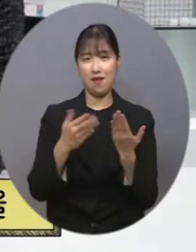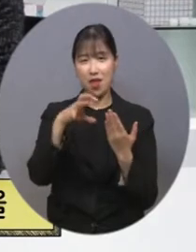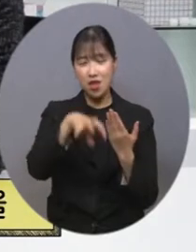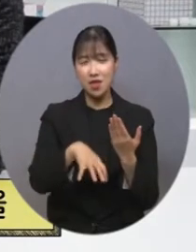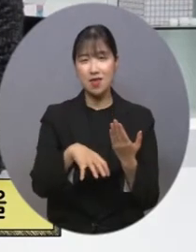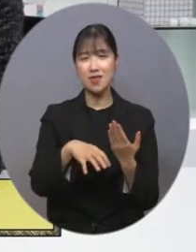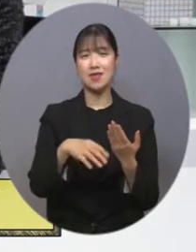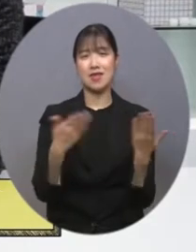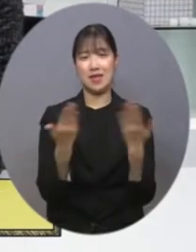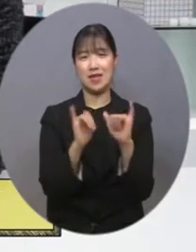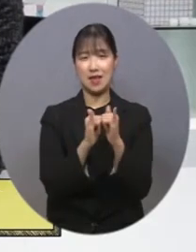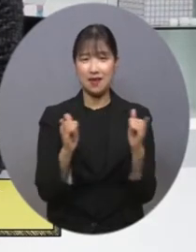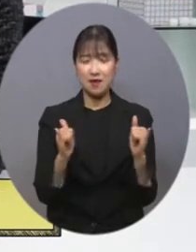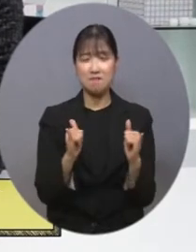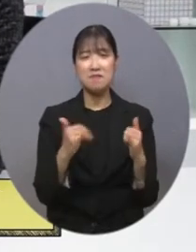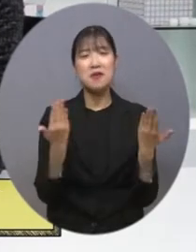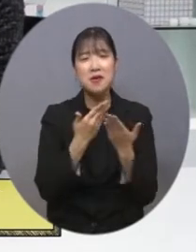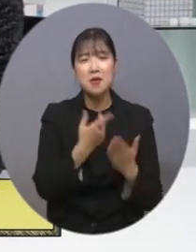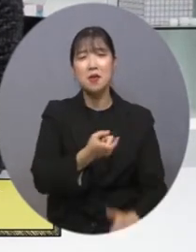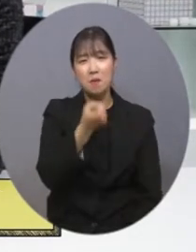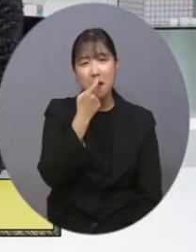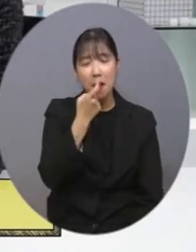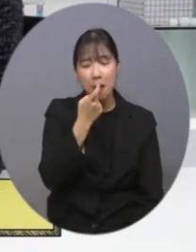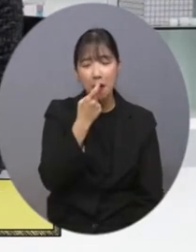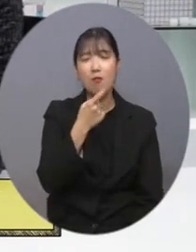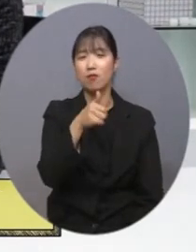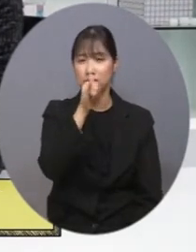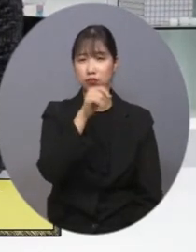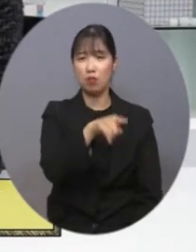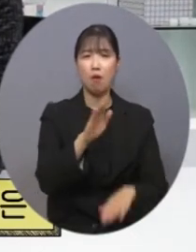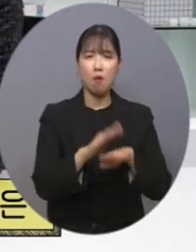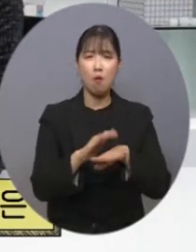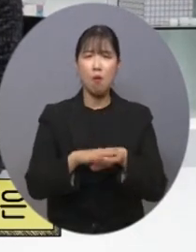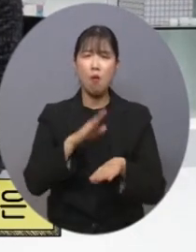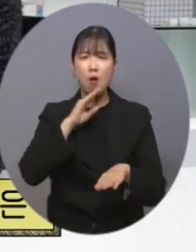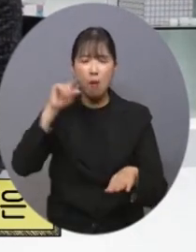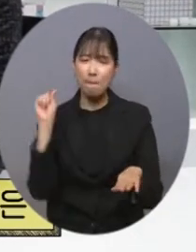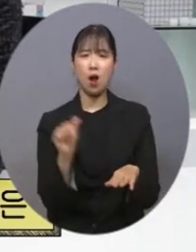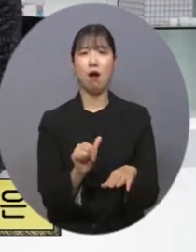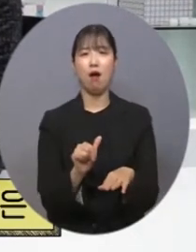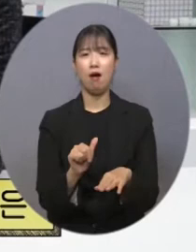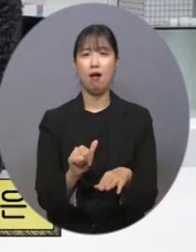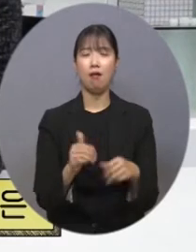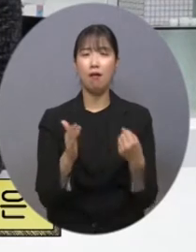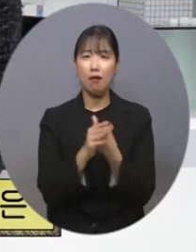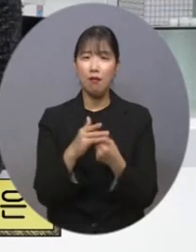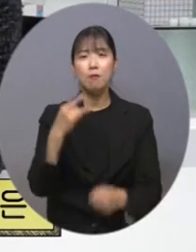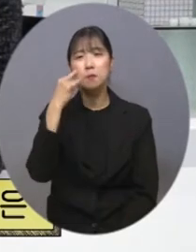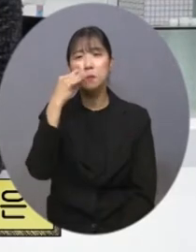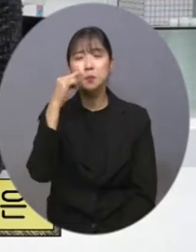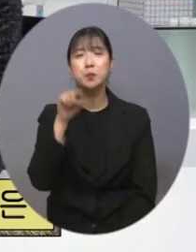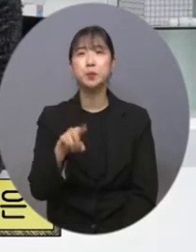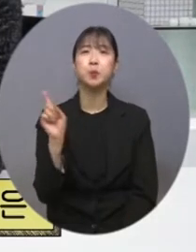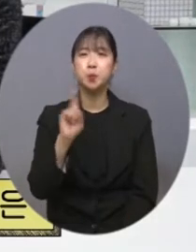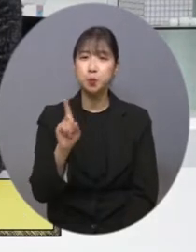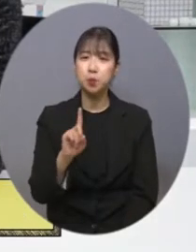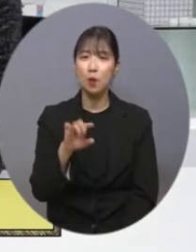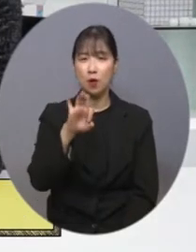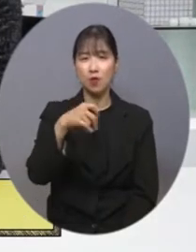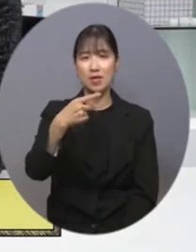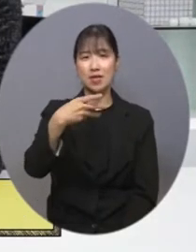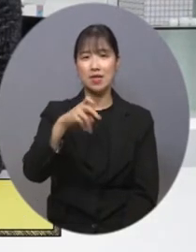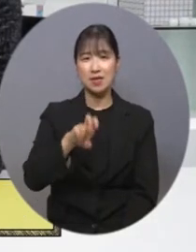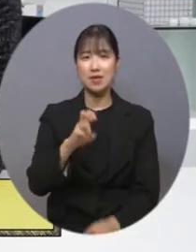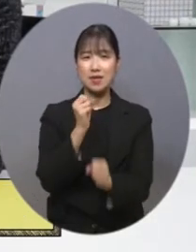위드림 직원분들을 이렇게 일도 배우면서 했었는데 다들 손이 정말 빠르시더라고요. 그래서 네. 궁금했던 게 있었는데 위드림의